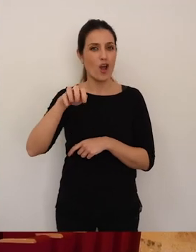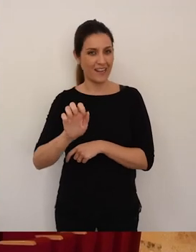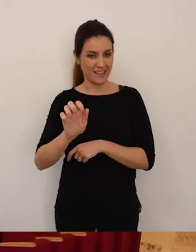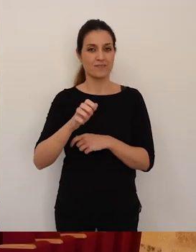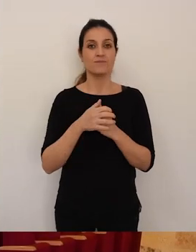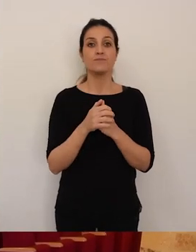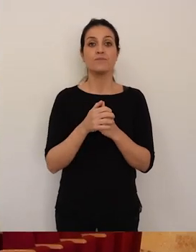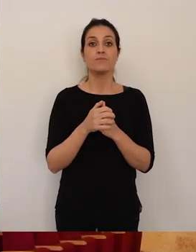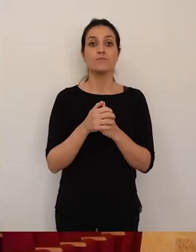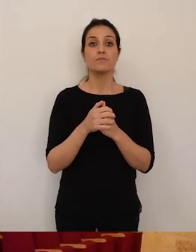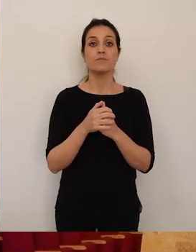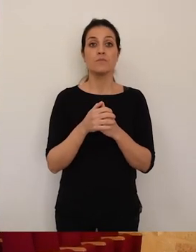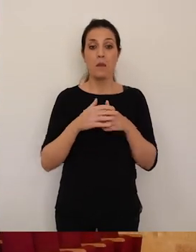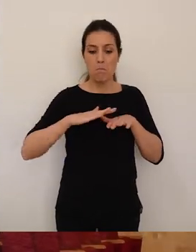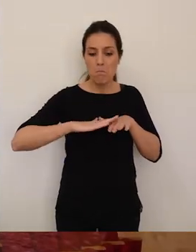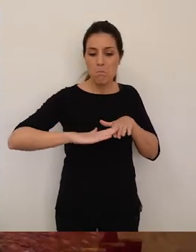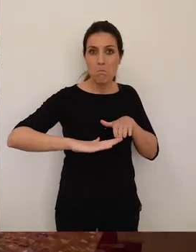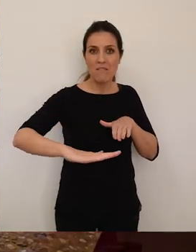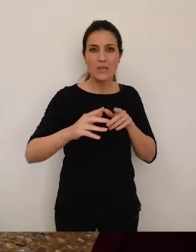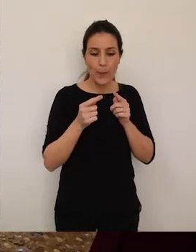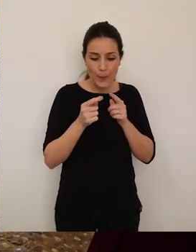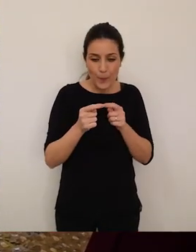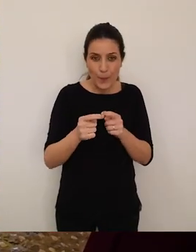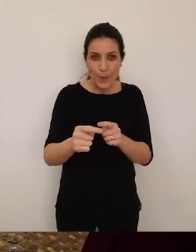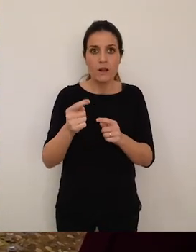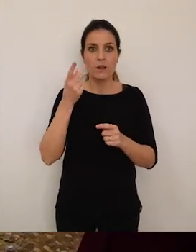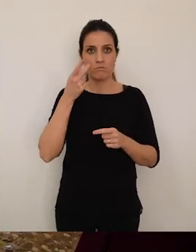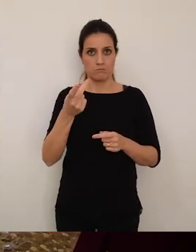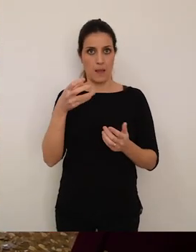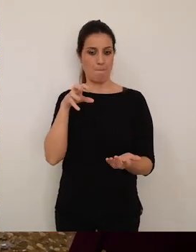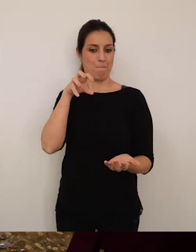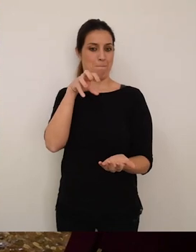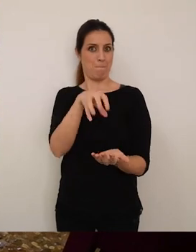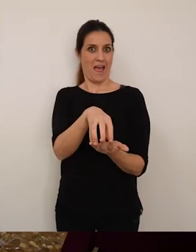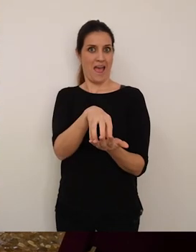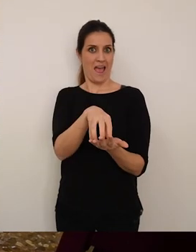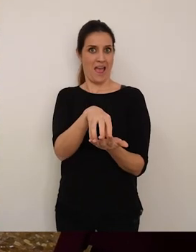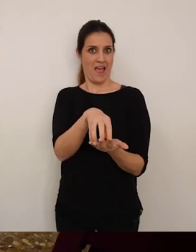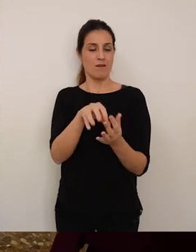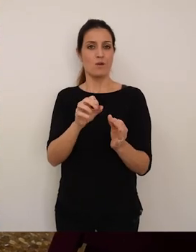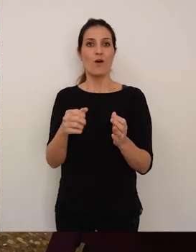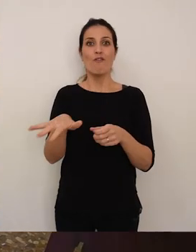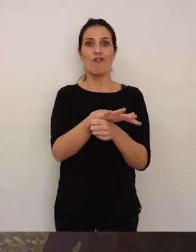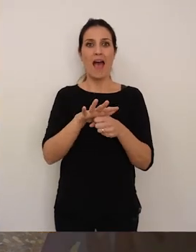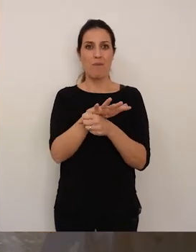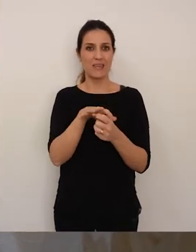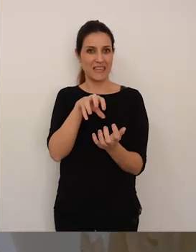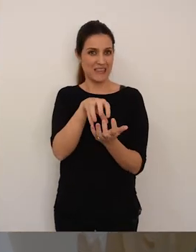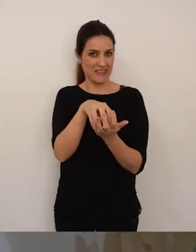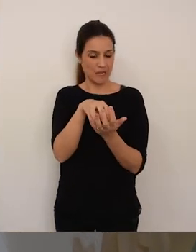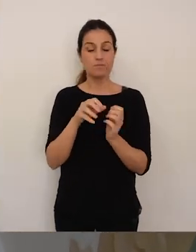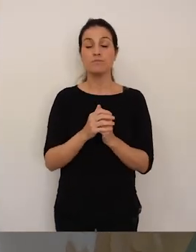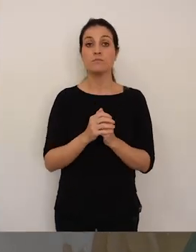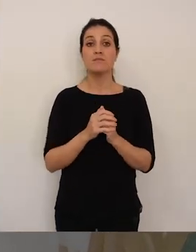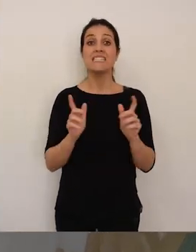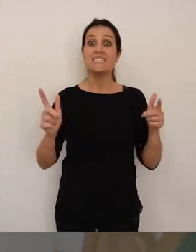Tricase. Al centro del pavimento a mosaico fa sfoggio lo stemma della nobile famiglia. In questa